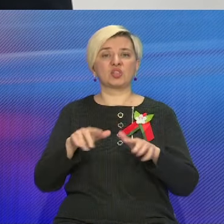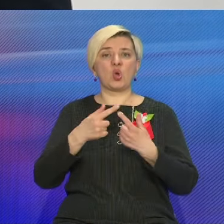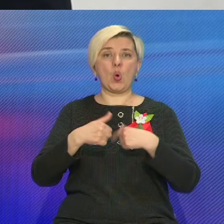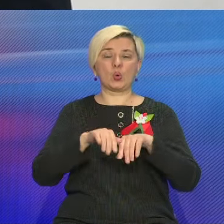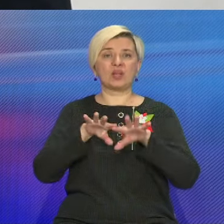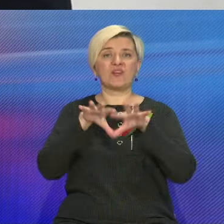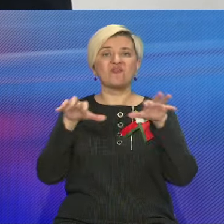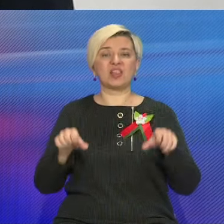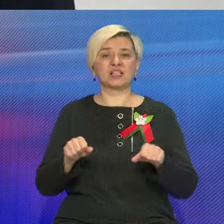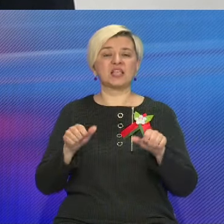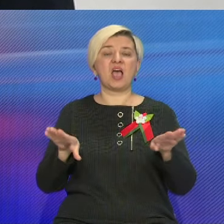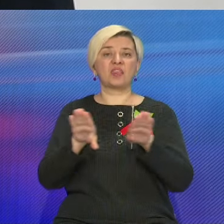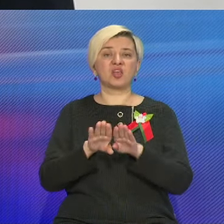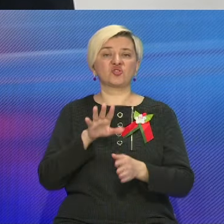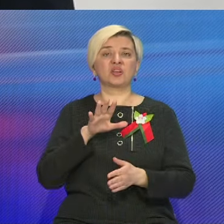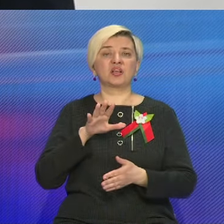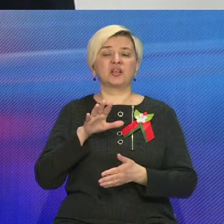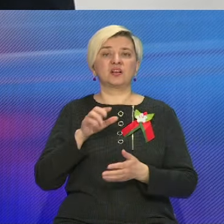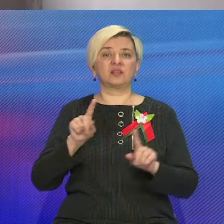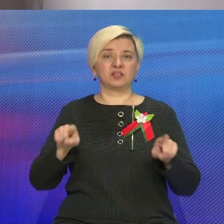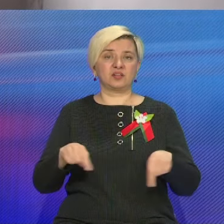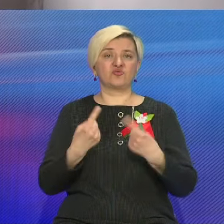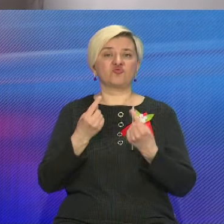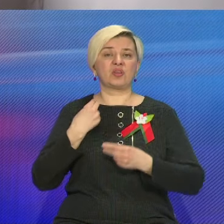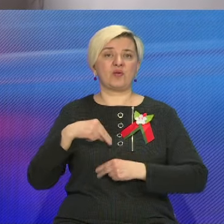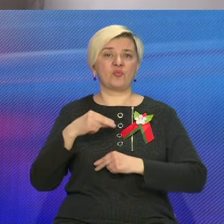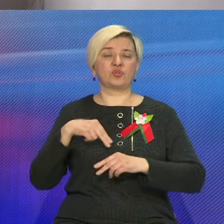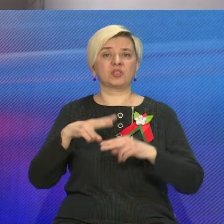также слаженной работе строительных организаций.